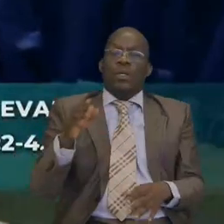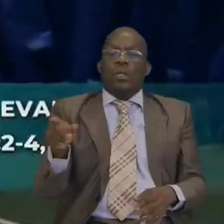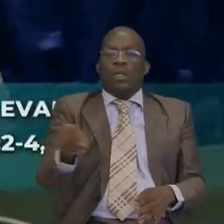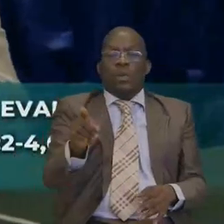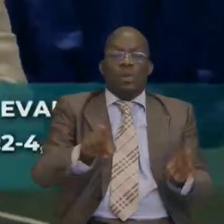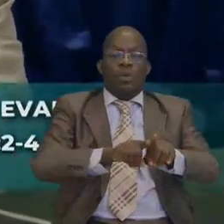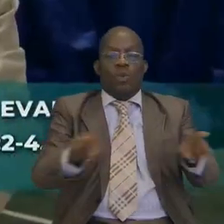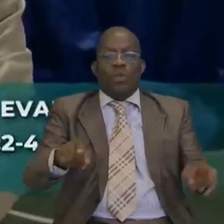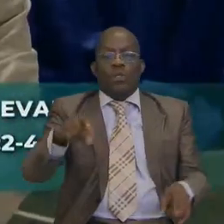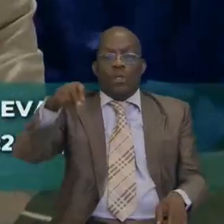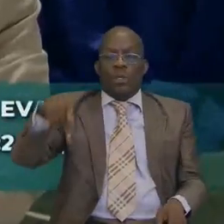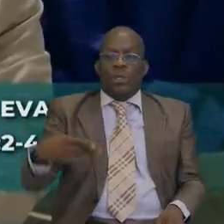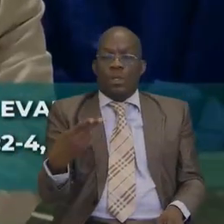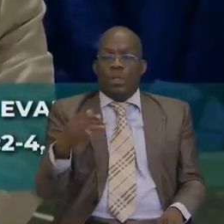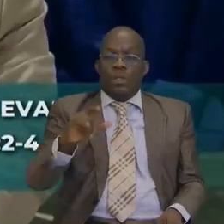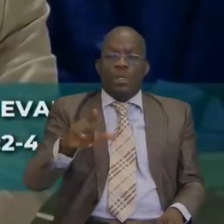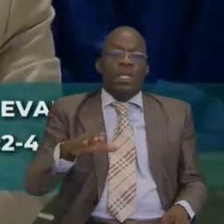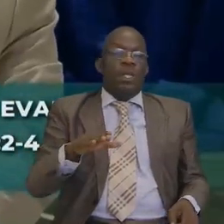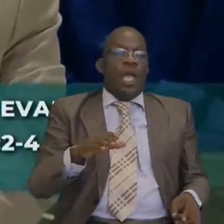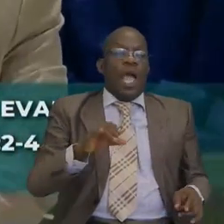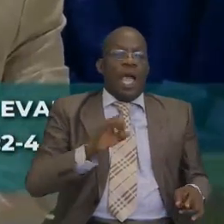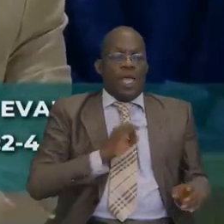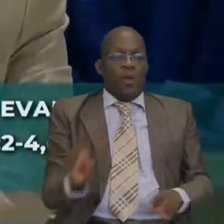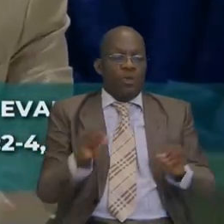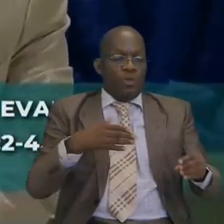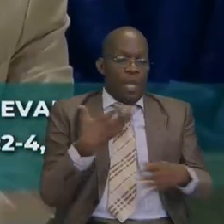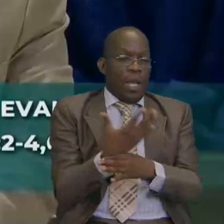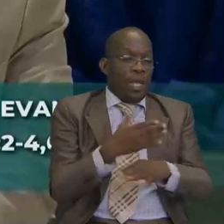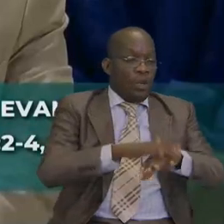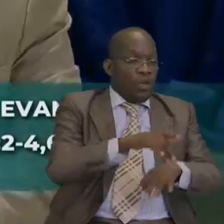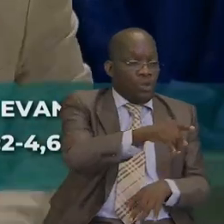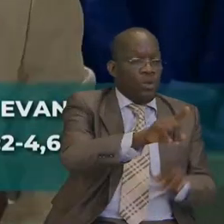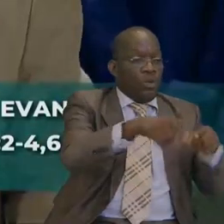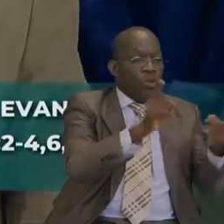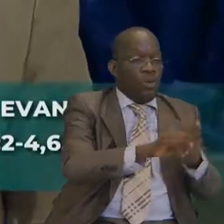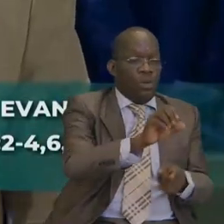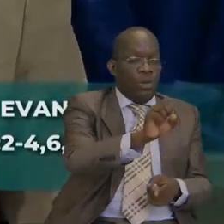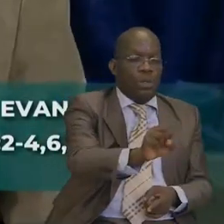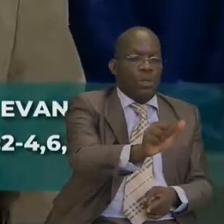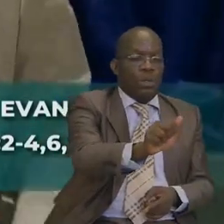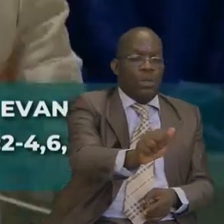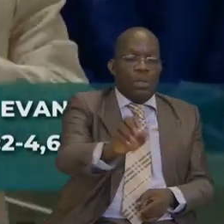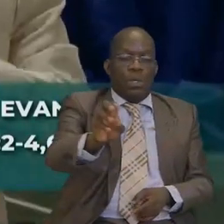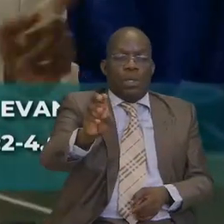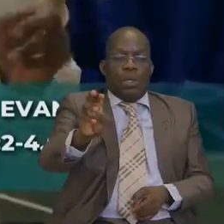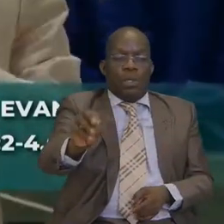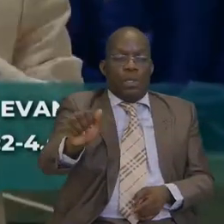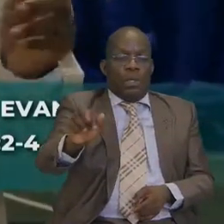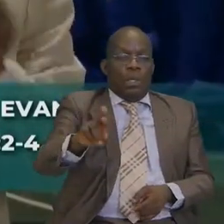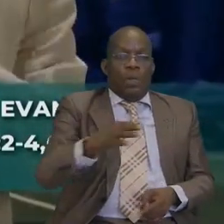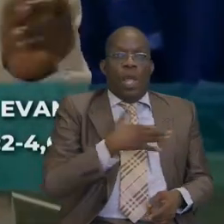Ton Philippe, ah, je vais t'imposer les mains. Tu vas en Samarie, ou faire des exploits